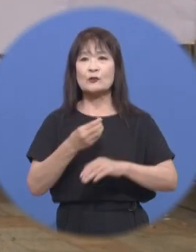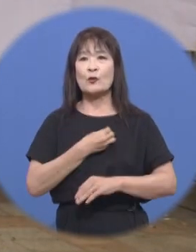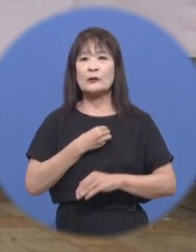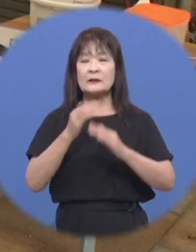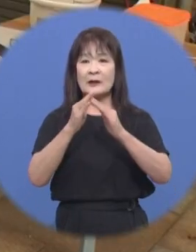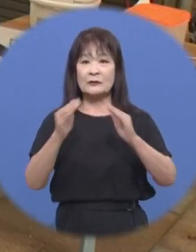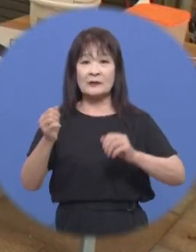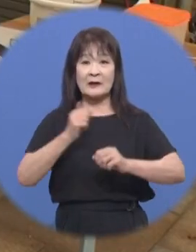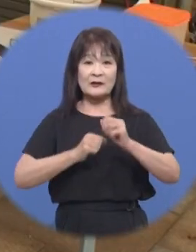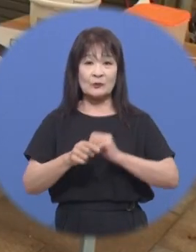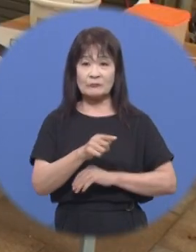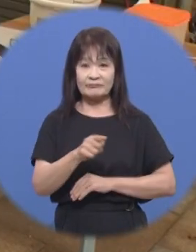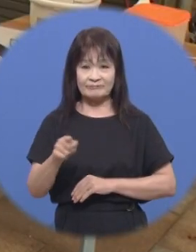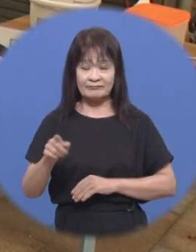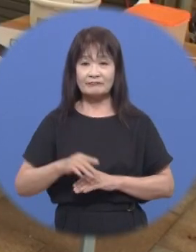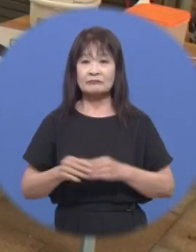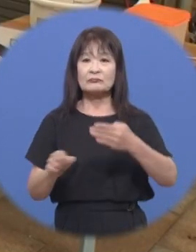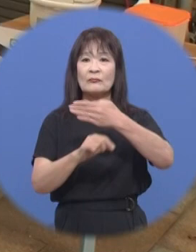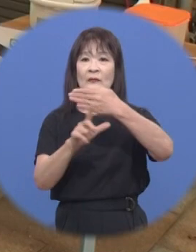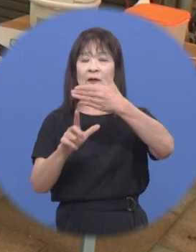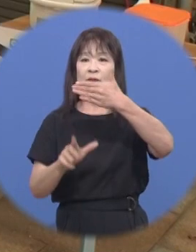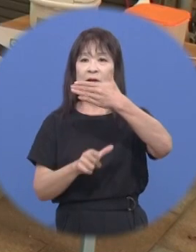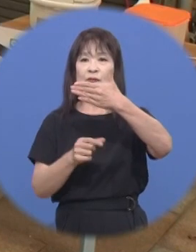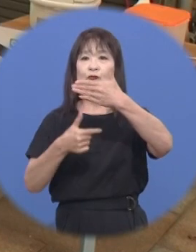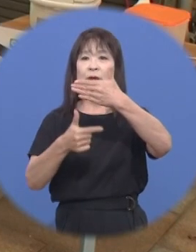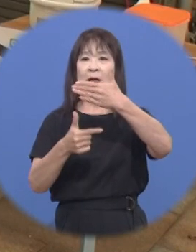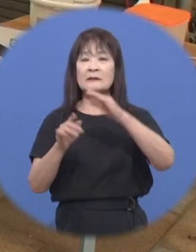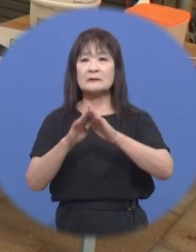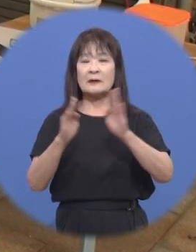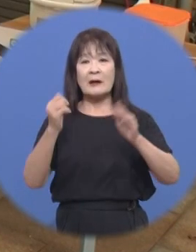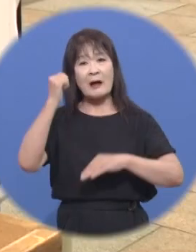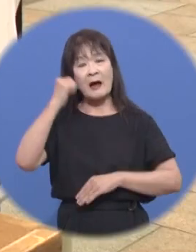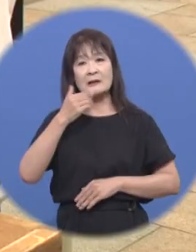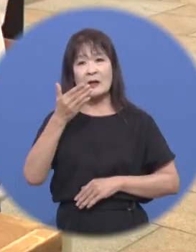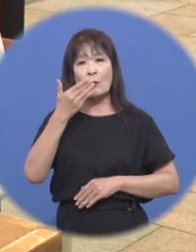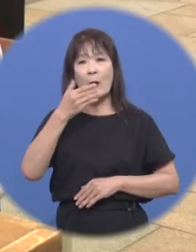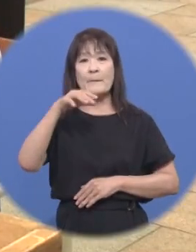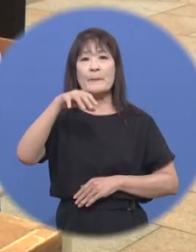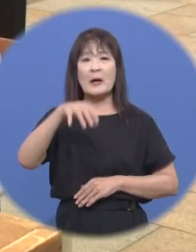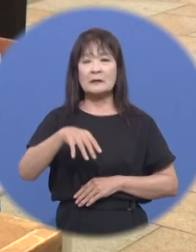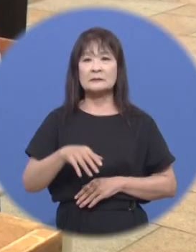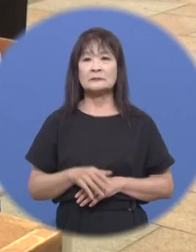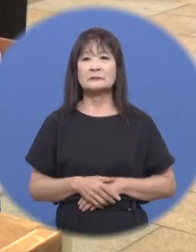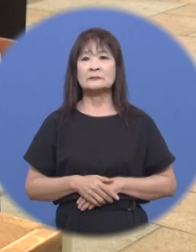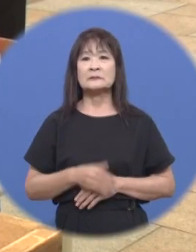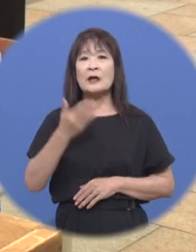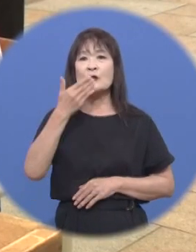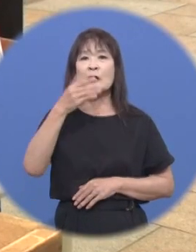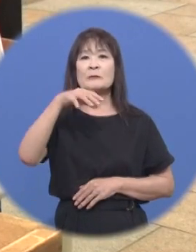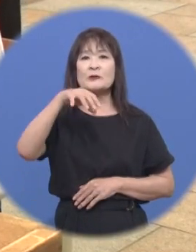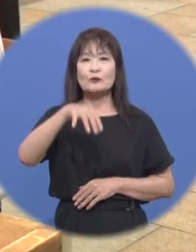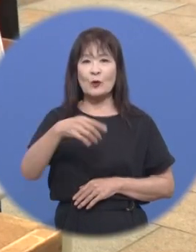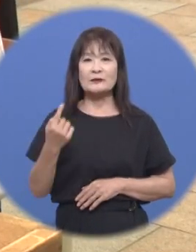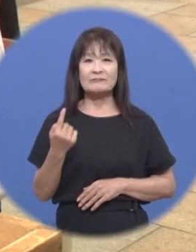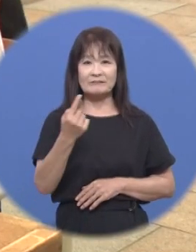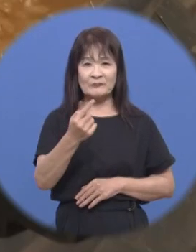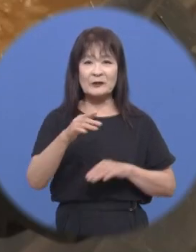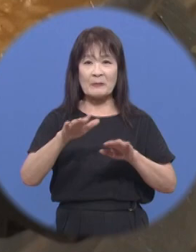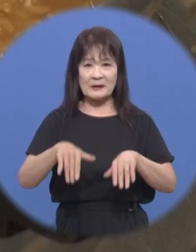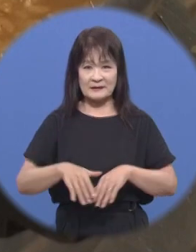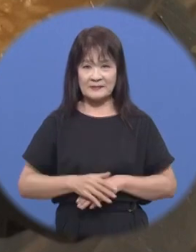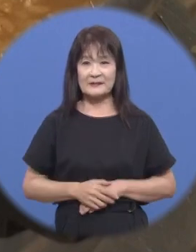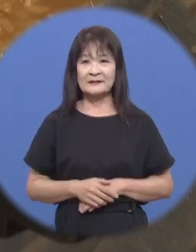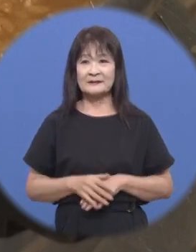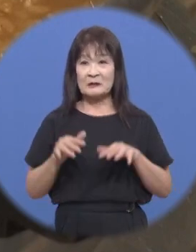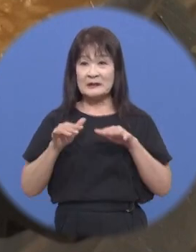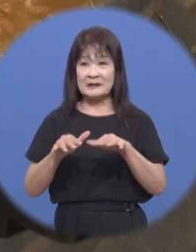。 9月6日に開催された朝ごはんマルシェ北村はじめ食堂にお邪魔しました。